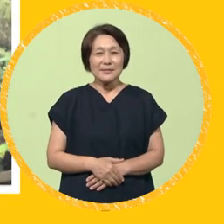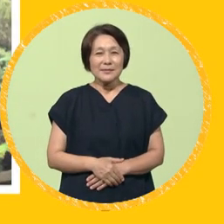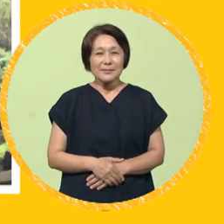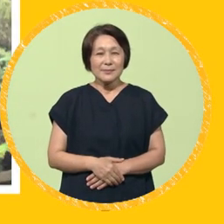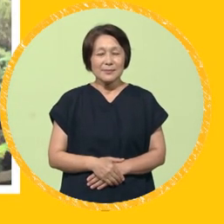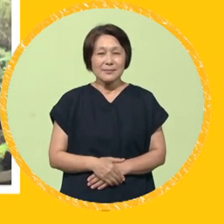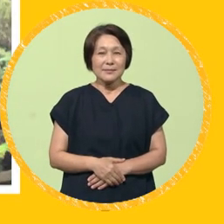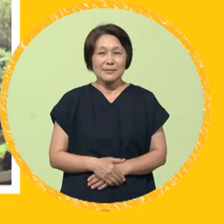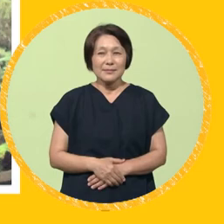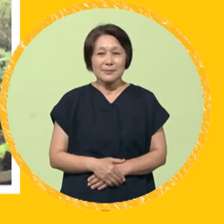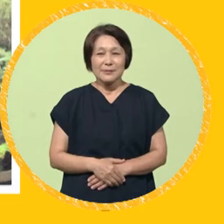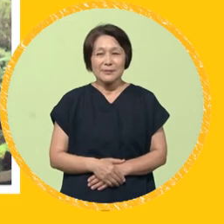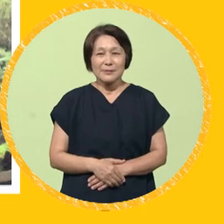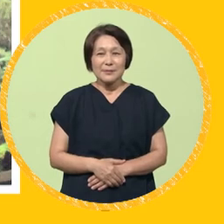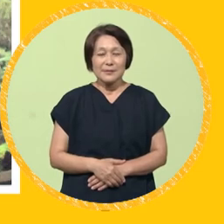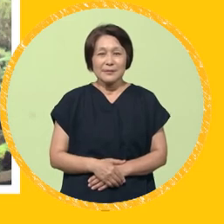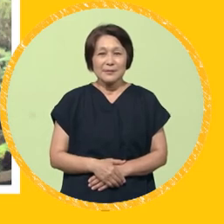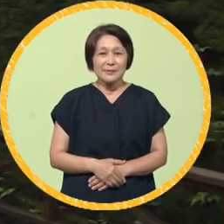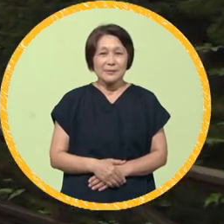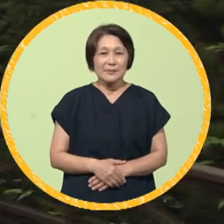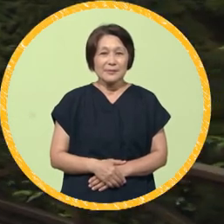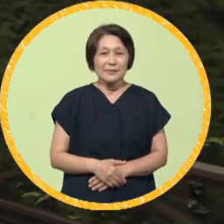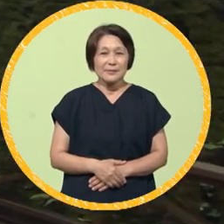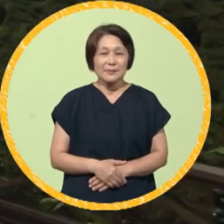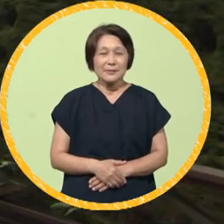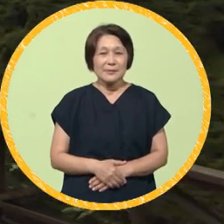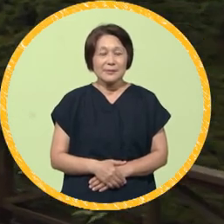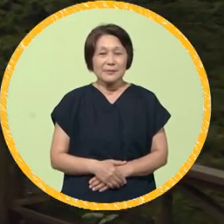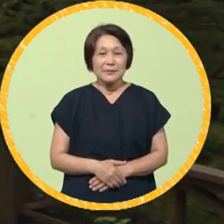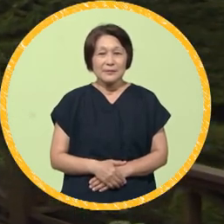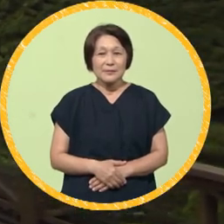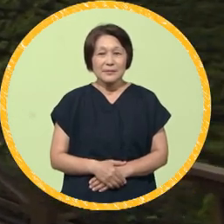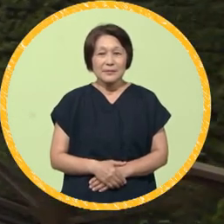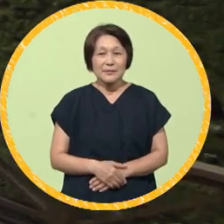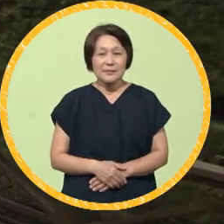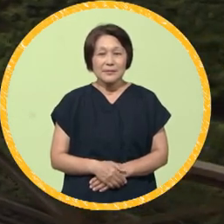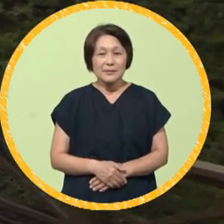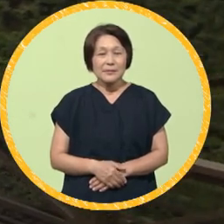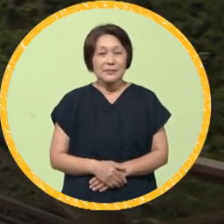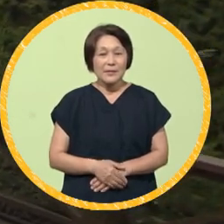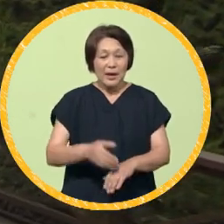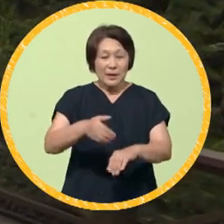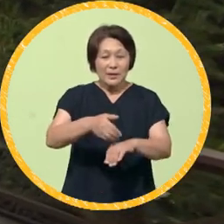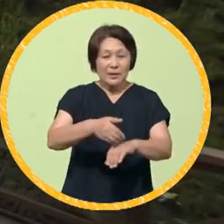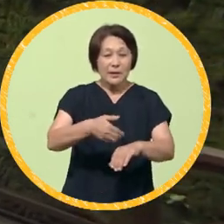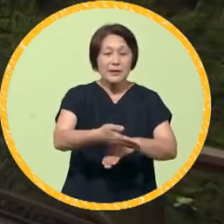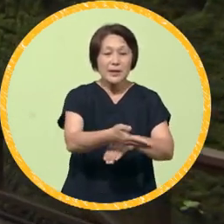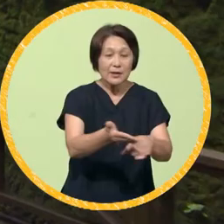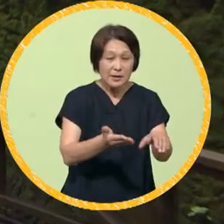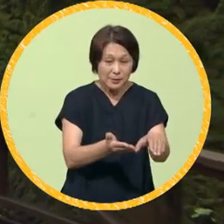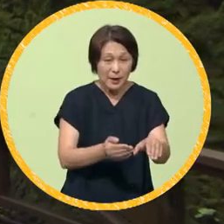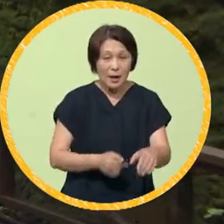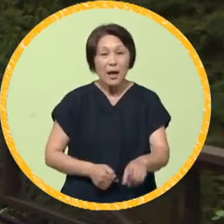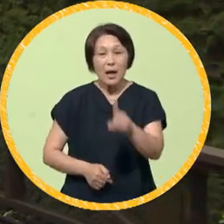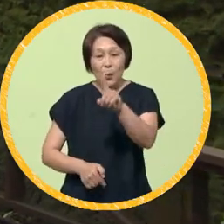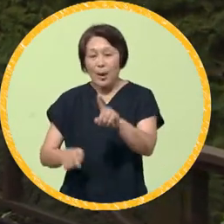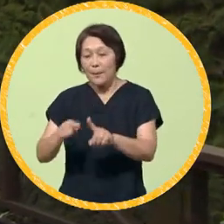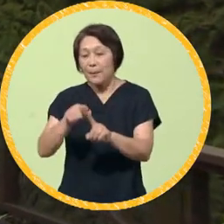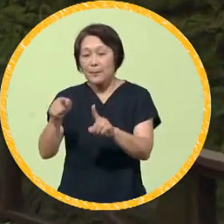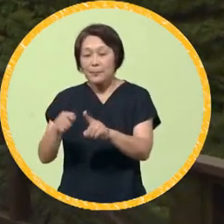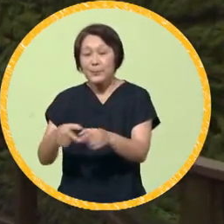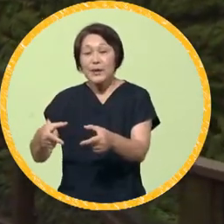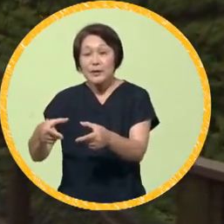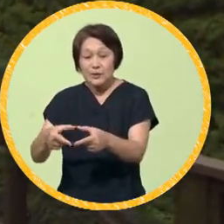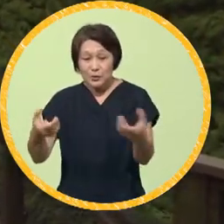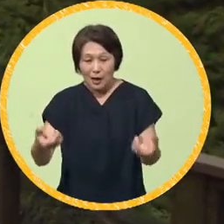そう。 涼しそう。 いや、この猿島とワンピースのコラボでより魅